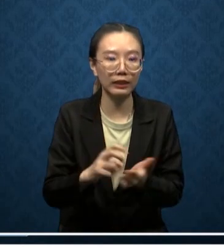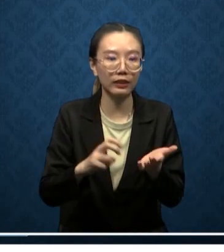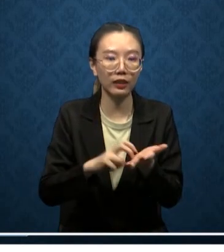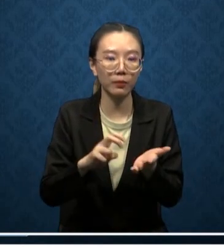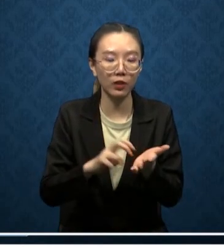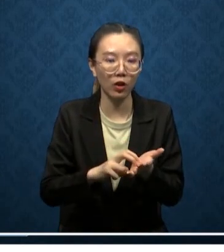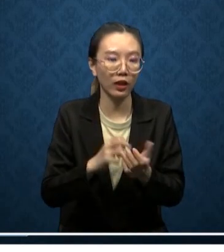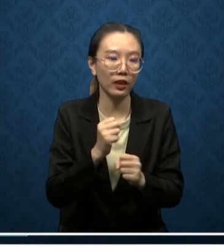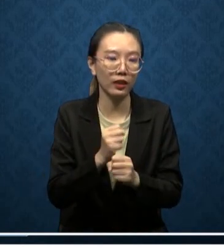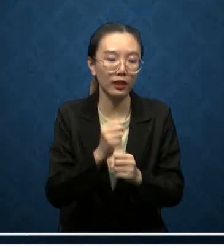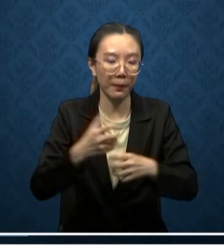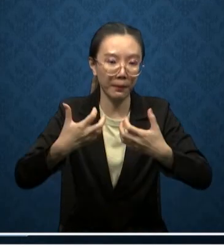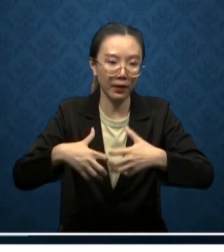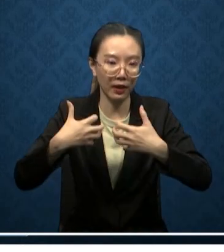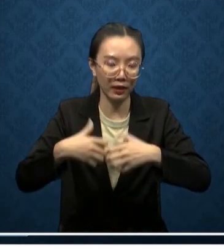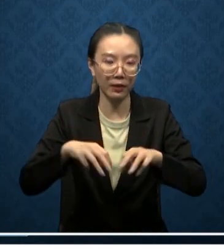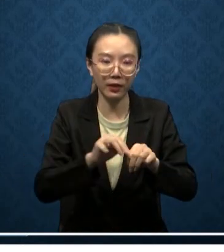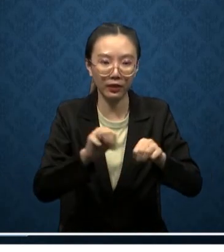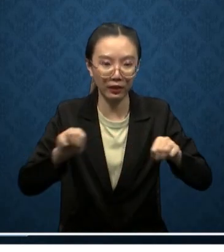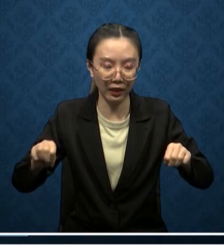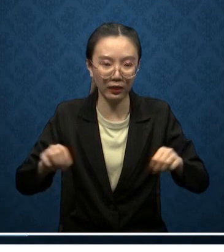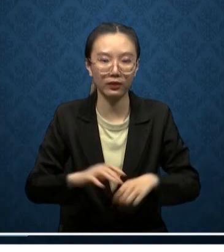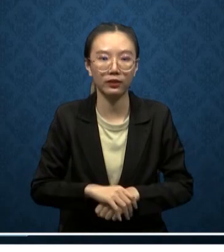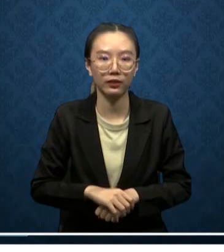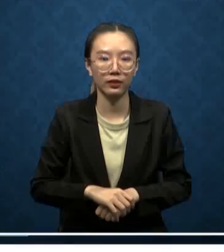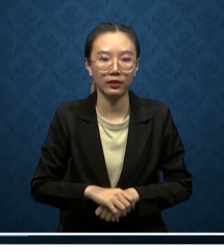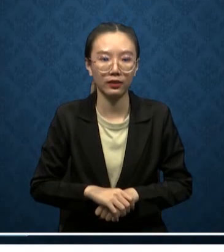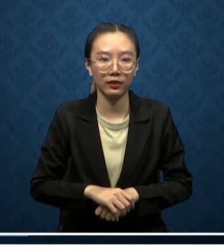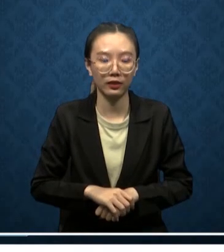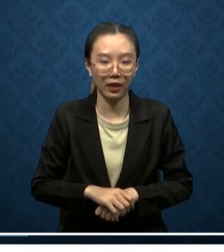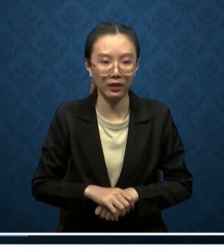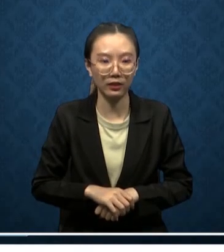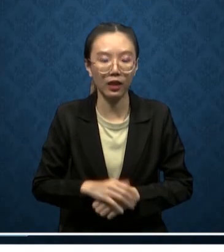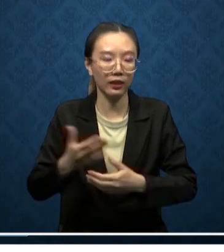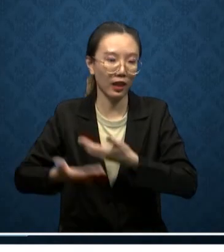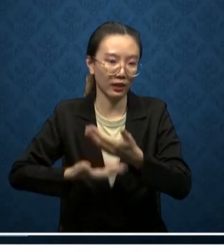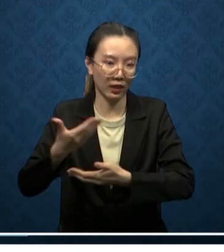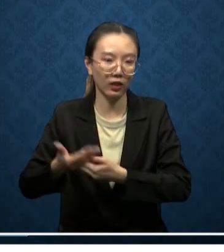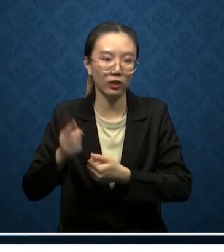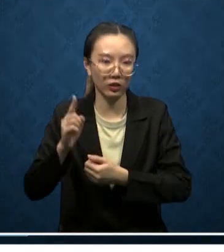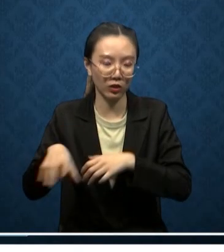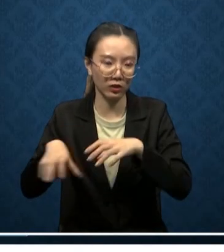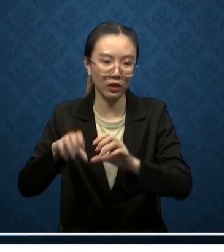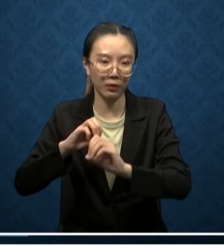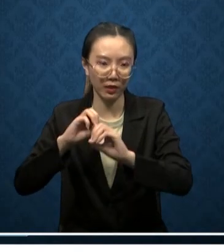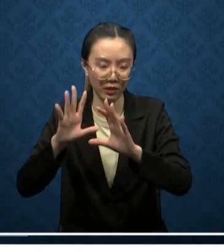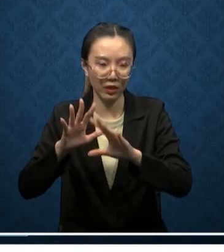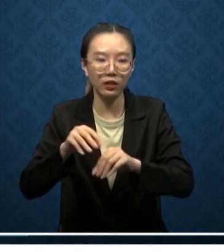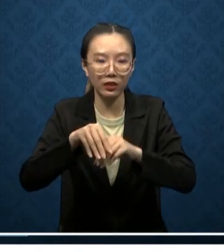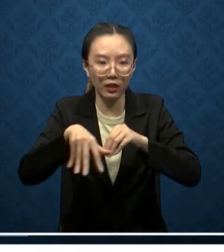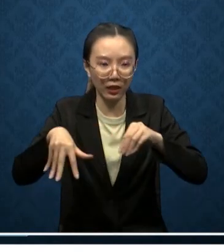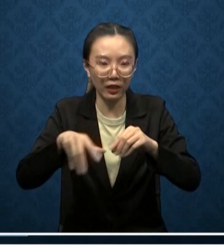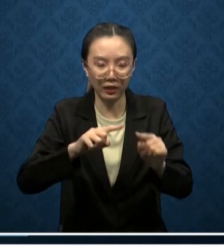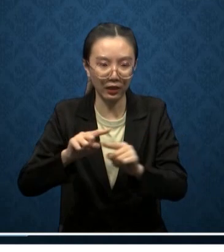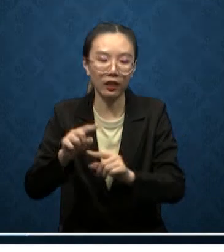มีมาตรฐานเชื่อมโยงการแปรรูปหรือมาตรฐานการรับรองตัวนี้มรวมทั้งการตลาดที่มีความชัดเจนนะครับรวมทั้งสร้างเครือข่ายซึ่งเรื่องนี้เป็น